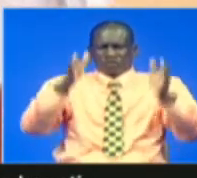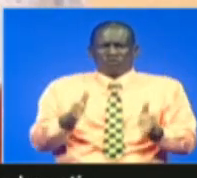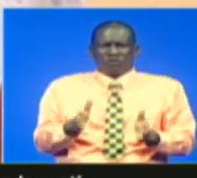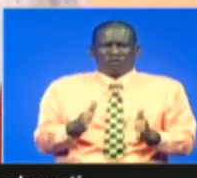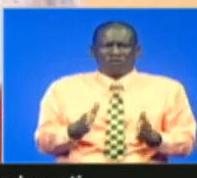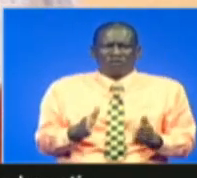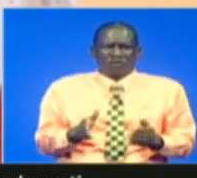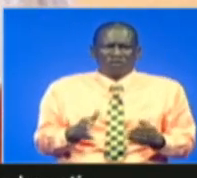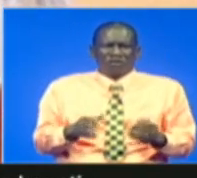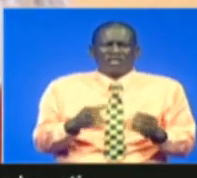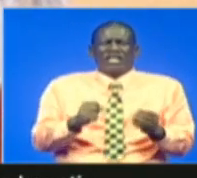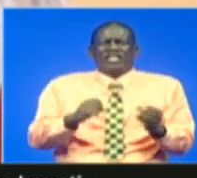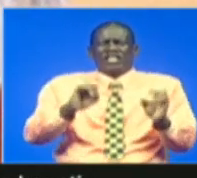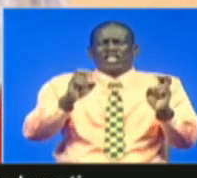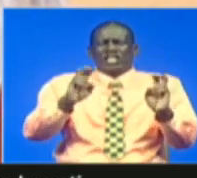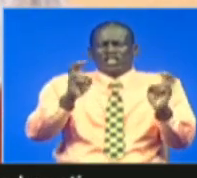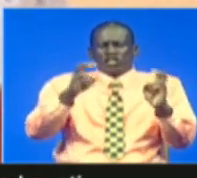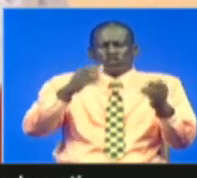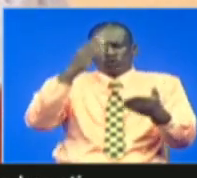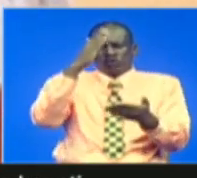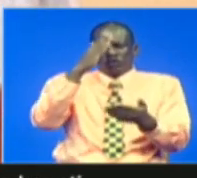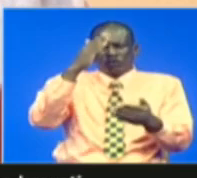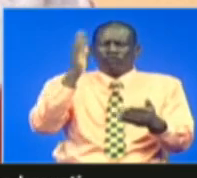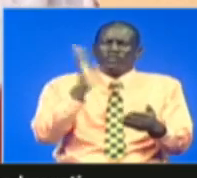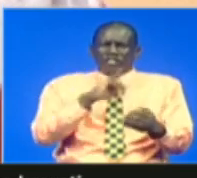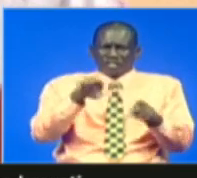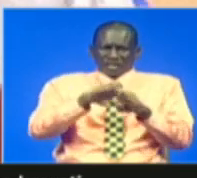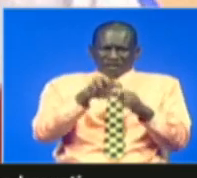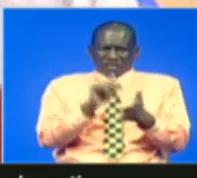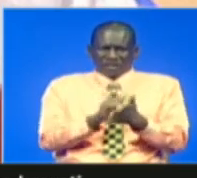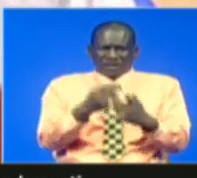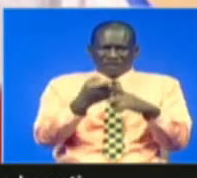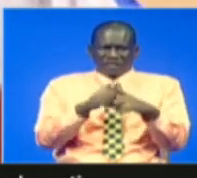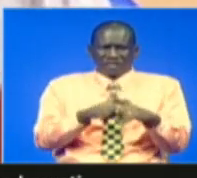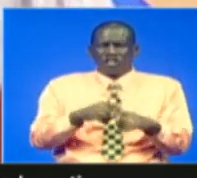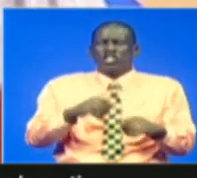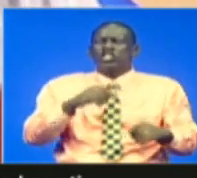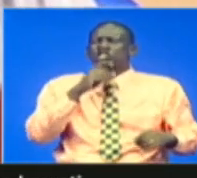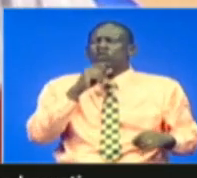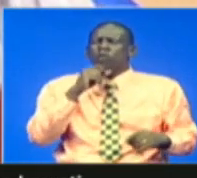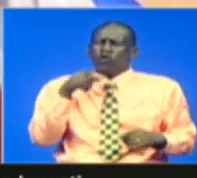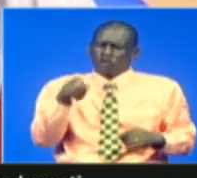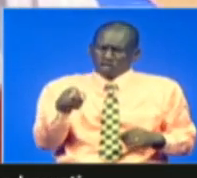Sidiyo habari kaisha hivyo. Haya. Huyo kijana